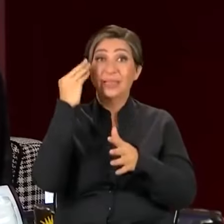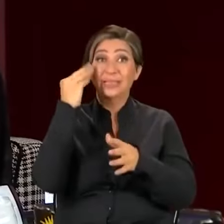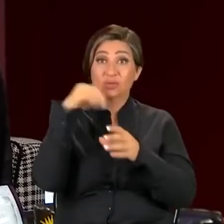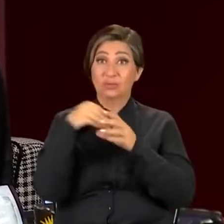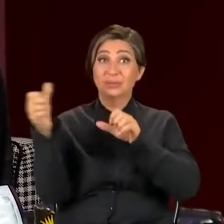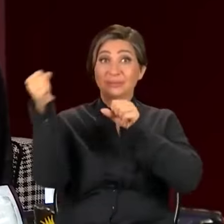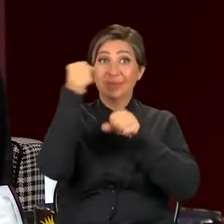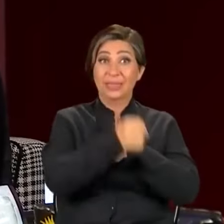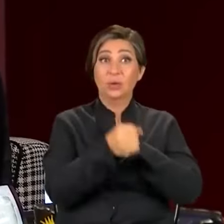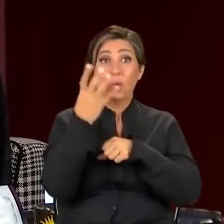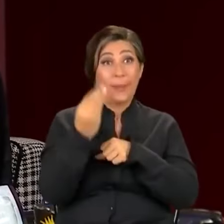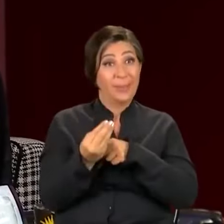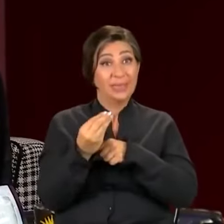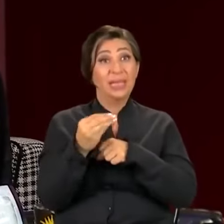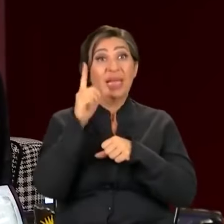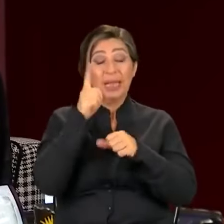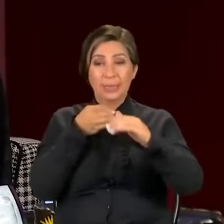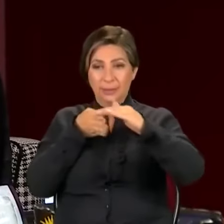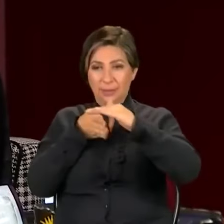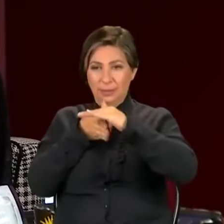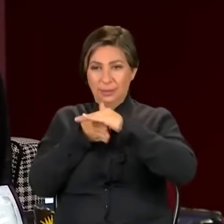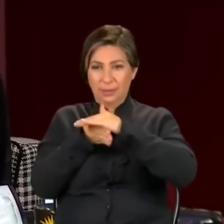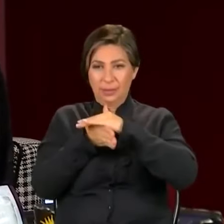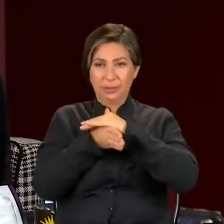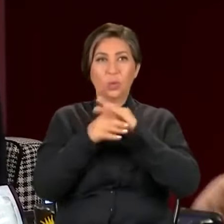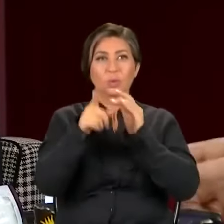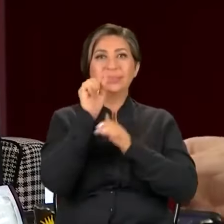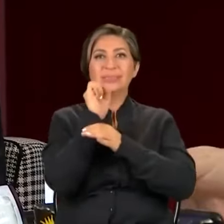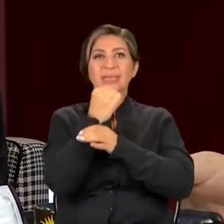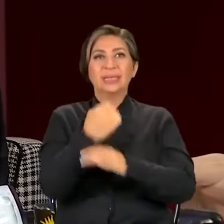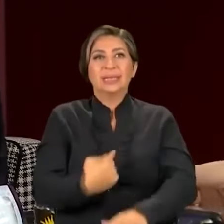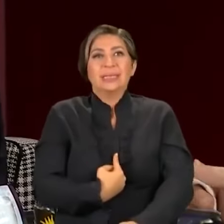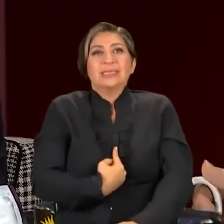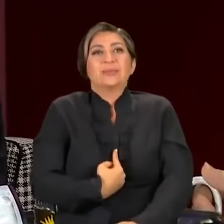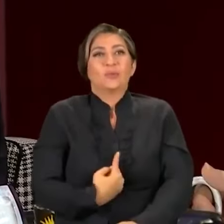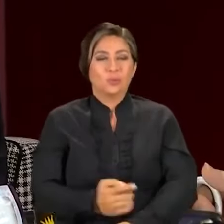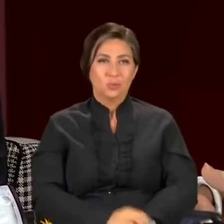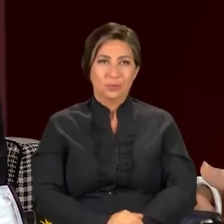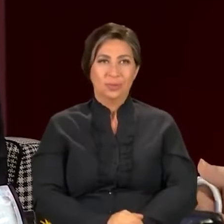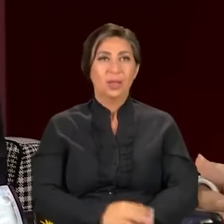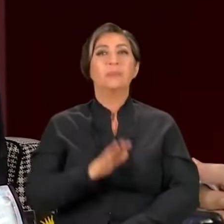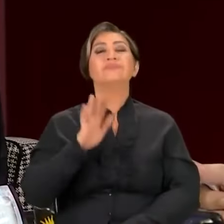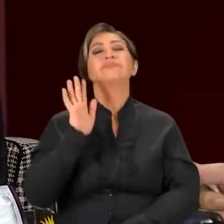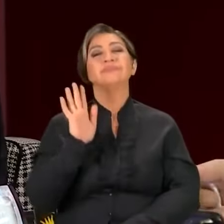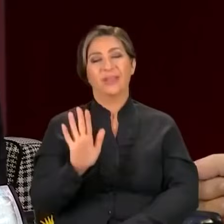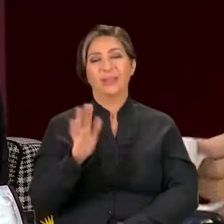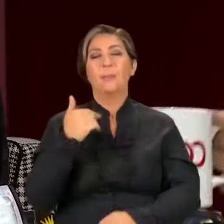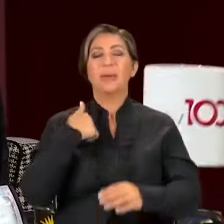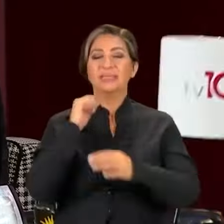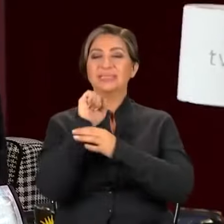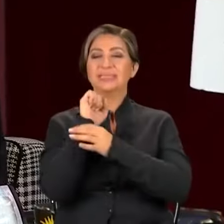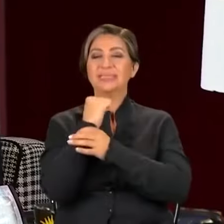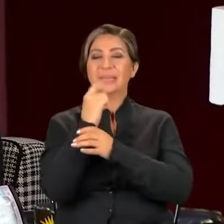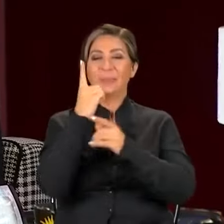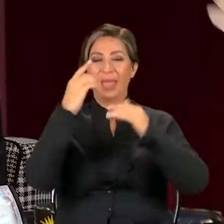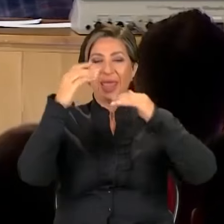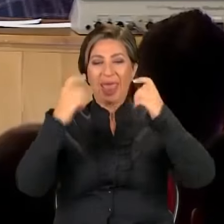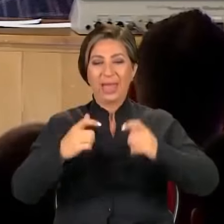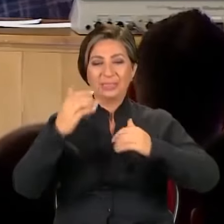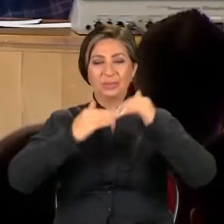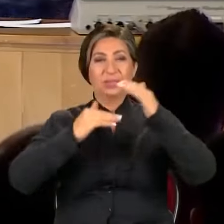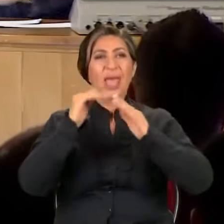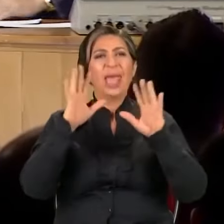olabilirler. Evet, bravo. Yani çünkü ilk girişte o sanatı iste diyorsun zaten. He. Diyorsun ki ben sanatla bir yer inşa ettim.